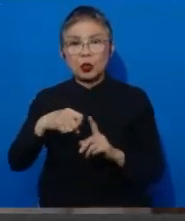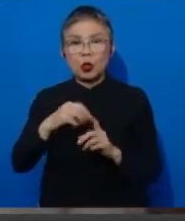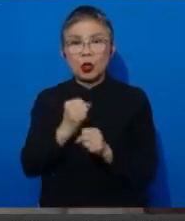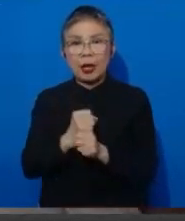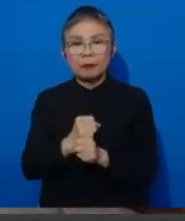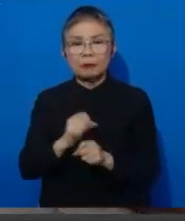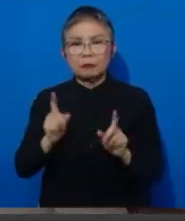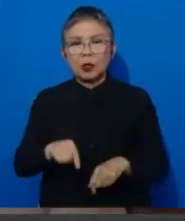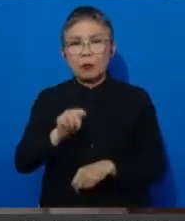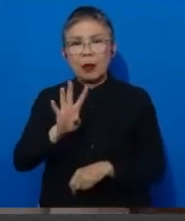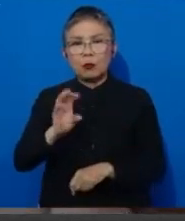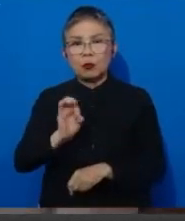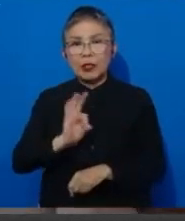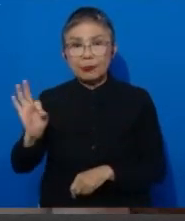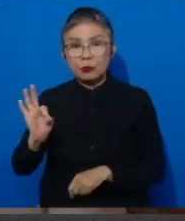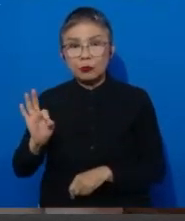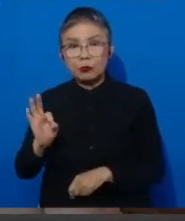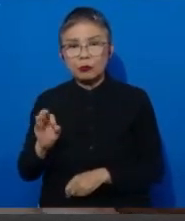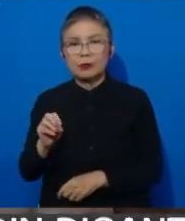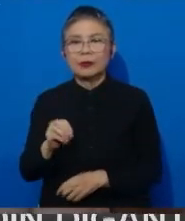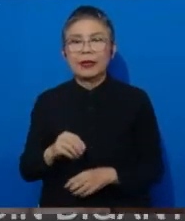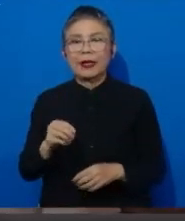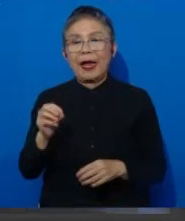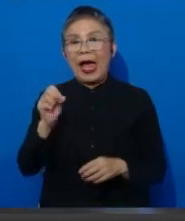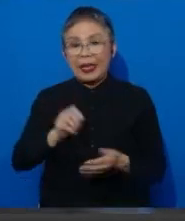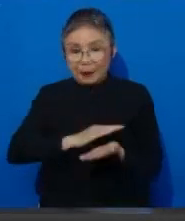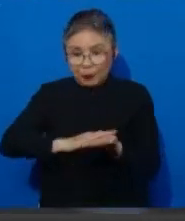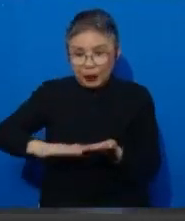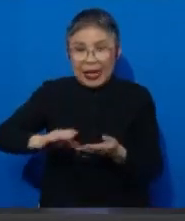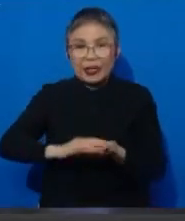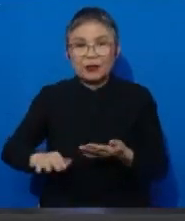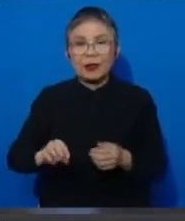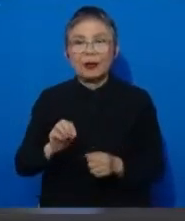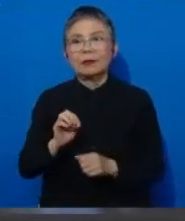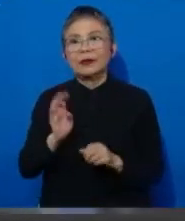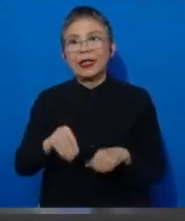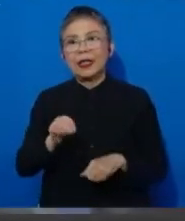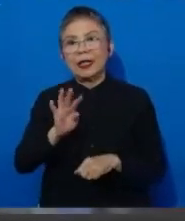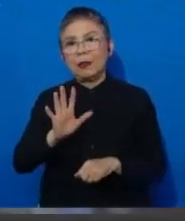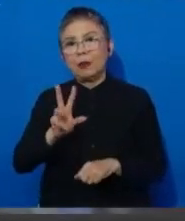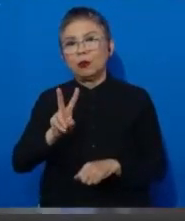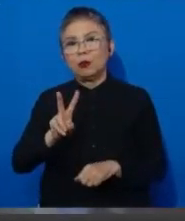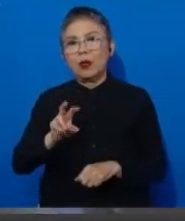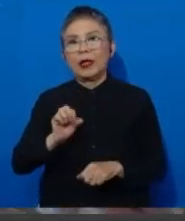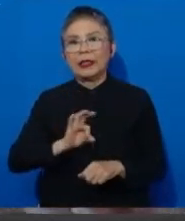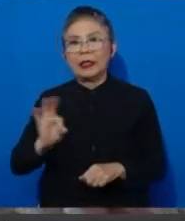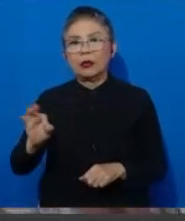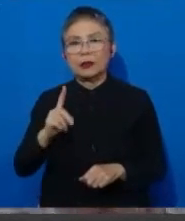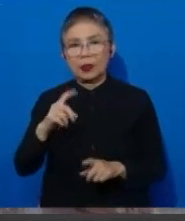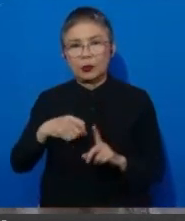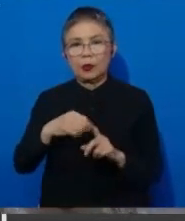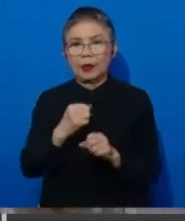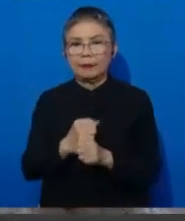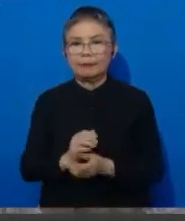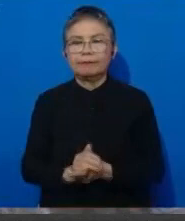tembus Rp40.000. Sementara ayam filet tembus angka Rp42 hingga Rp50.000 per kilogram pada Selasa